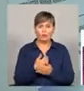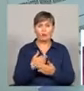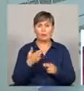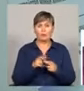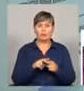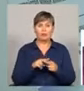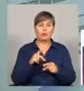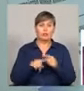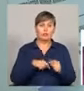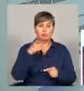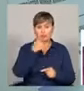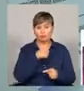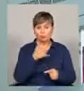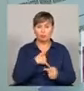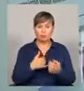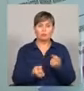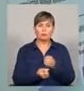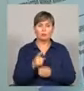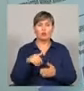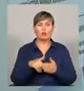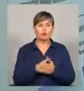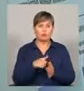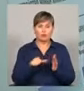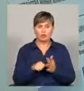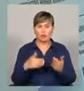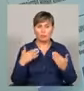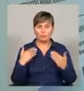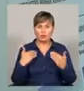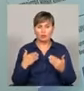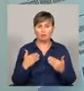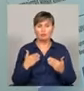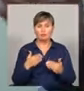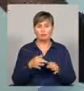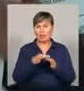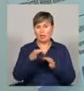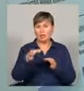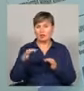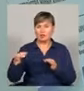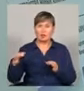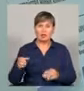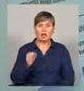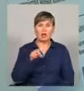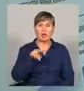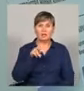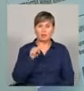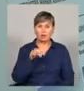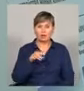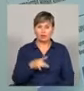на следующий год у нас появится уже новые 6 парков. Это основное расположено окраине района. Это Алатауском